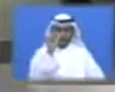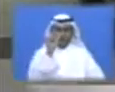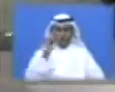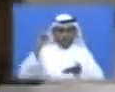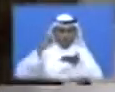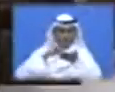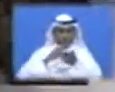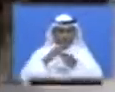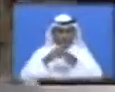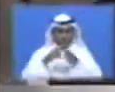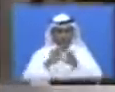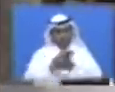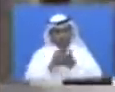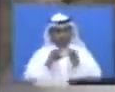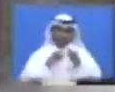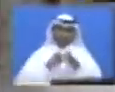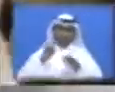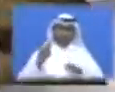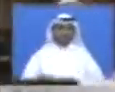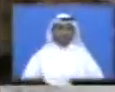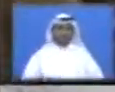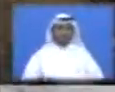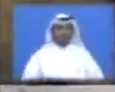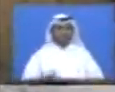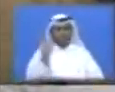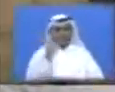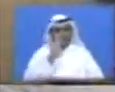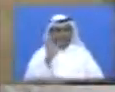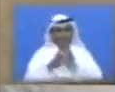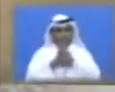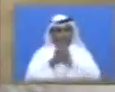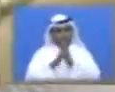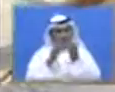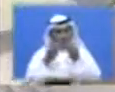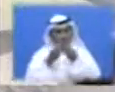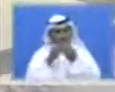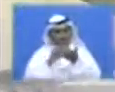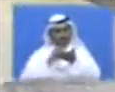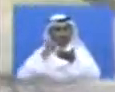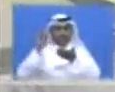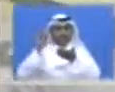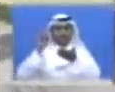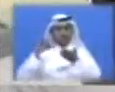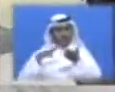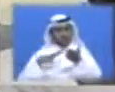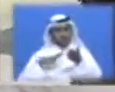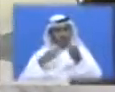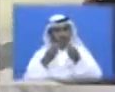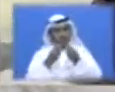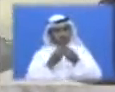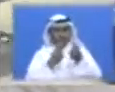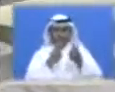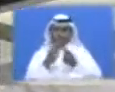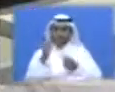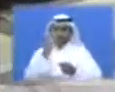زيارة رسمية. وكان في مقدمة مودعي الضيف في مطار الكويت سمو الشيخ جابر المبارك الحمد الصباح رئيس مجلس